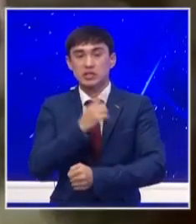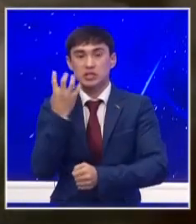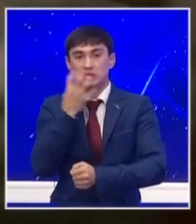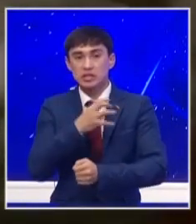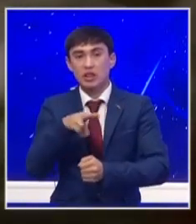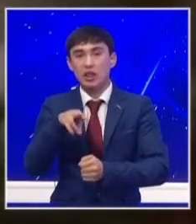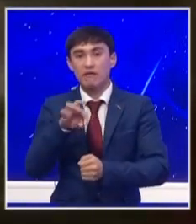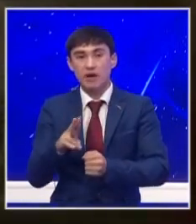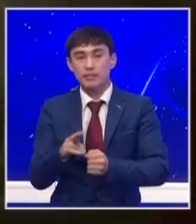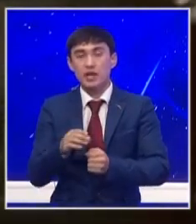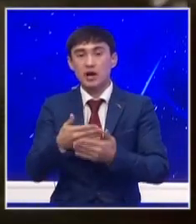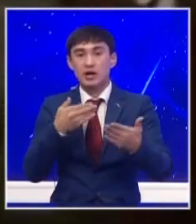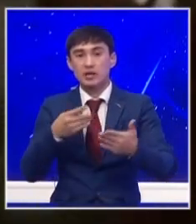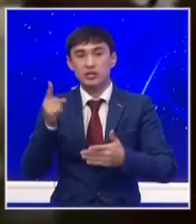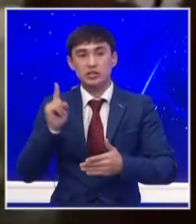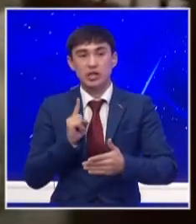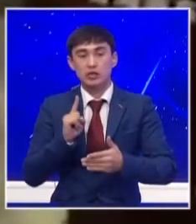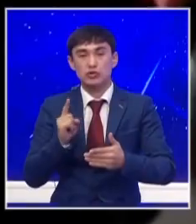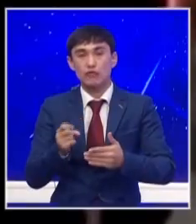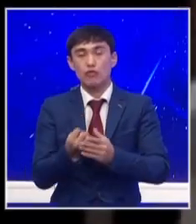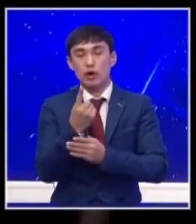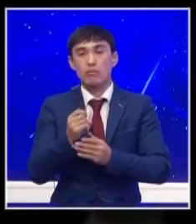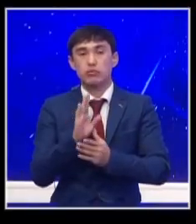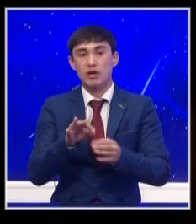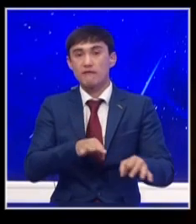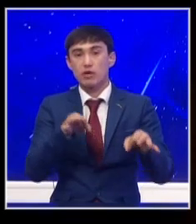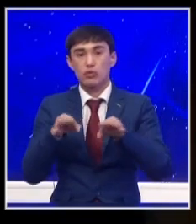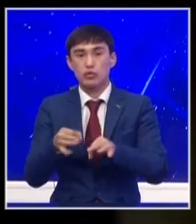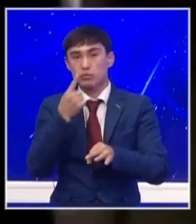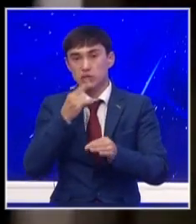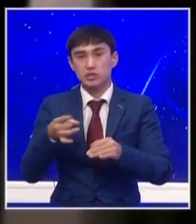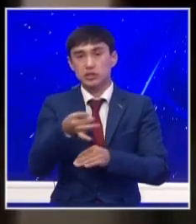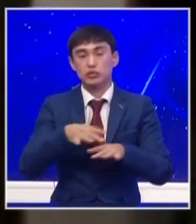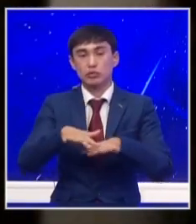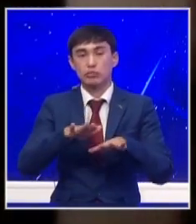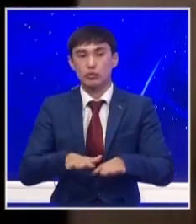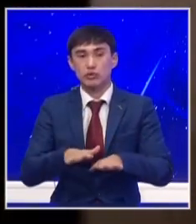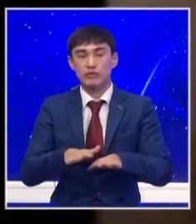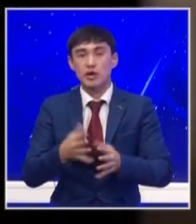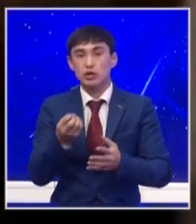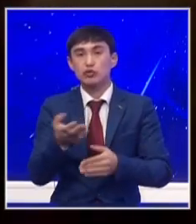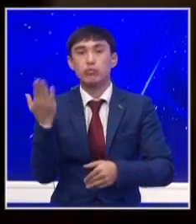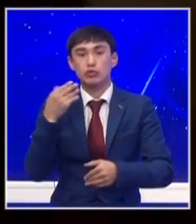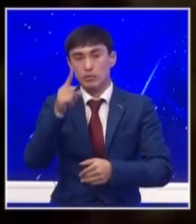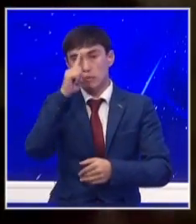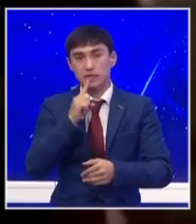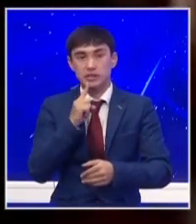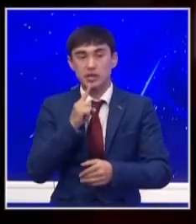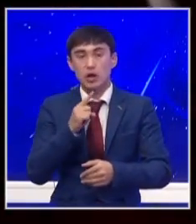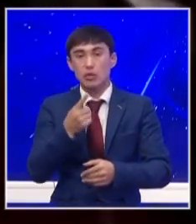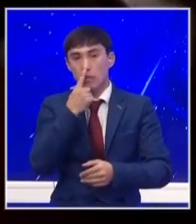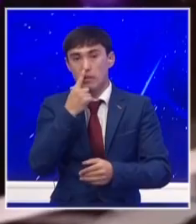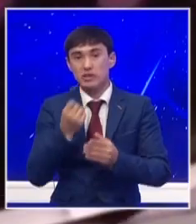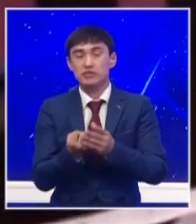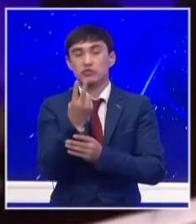ранее ожидалось что вулкан проснётся поэтому власти эвакуировали жителей блез лежащих населённых пунктов ещё в прошлом месяце но к моменту